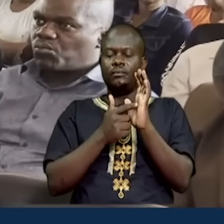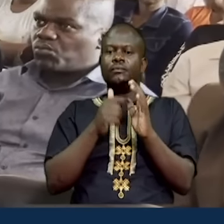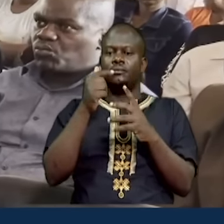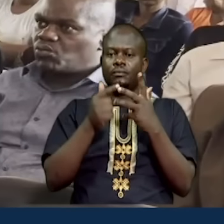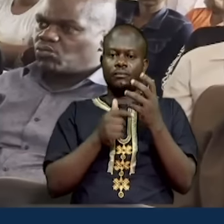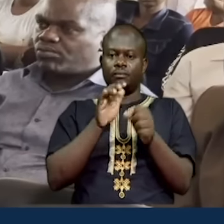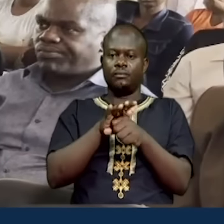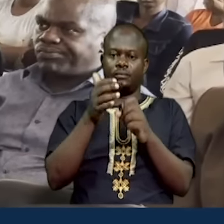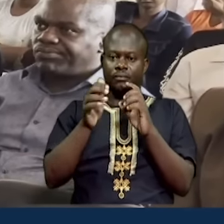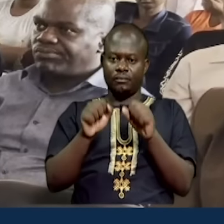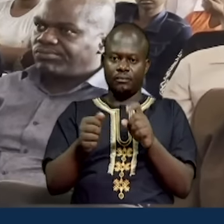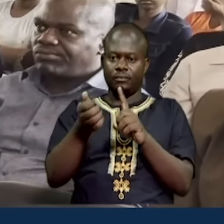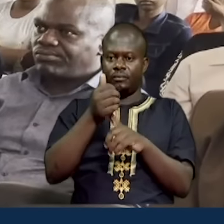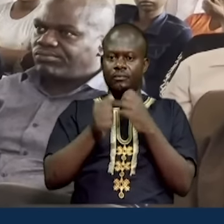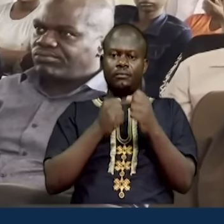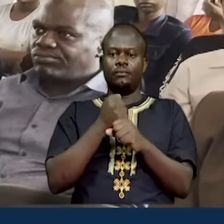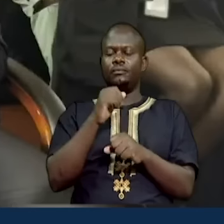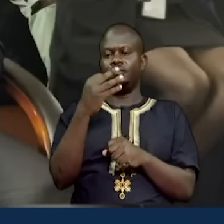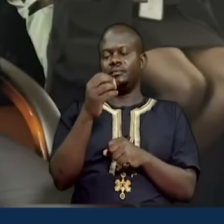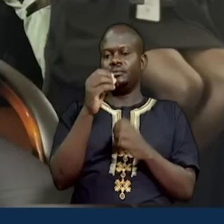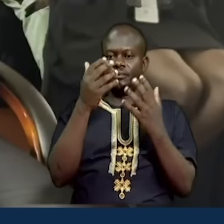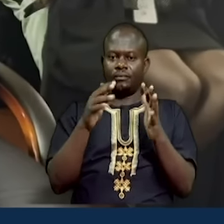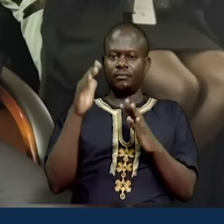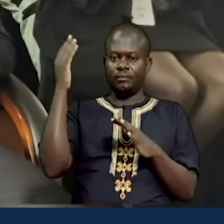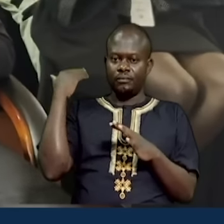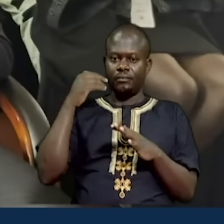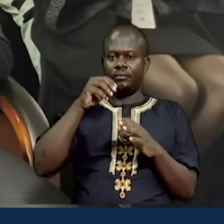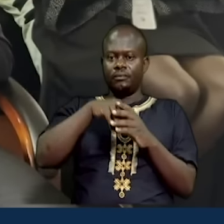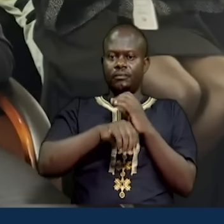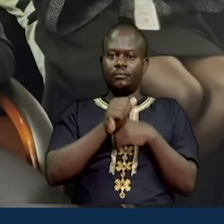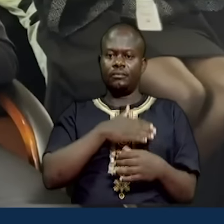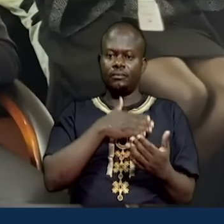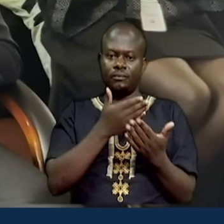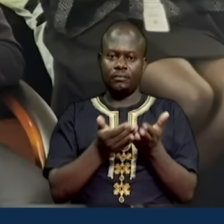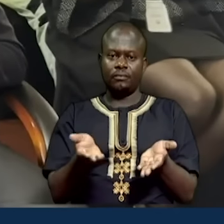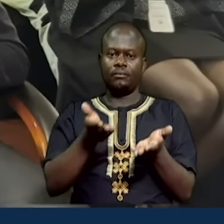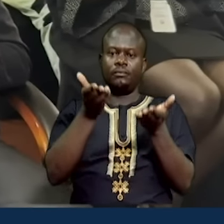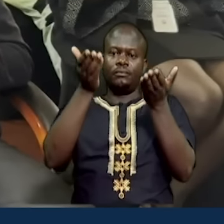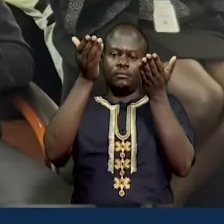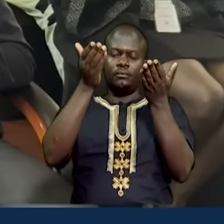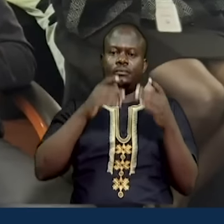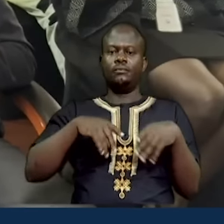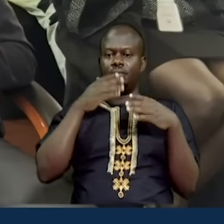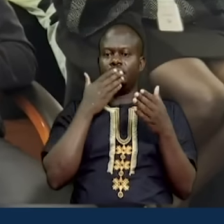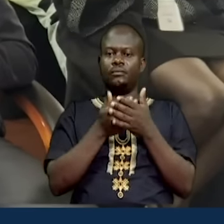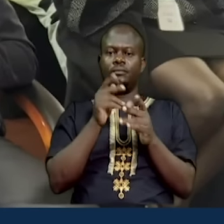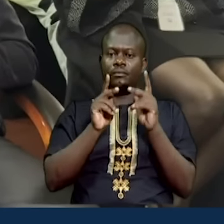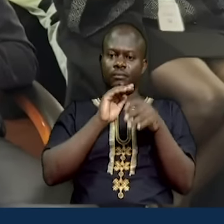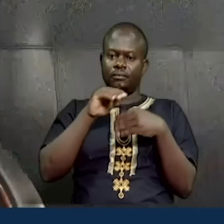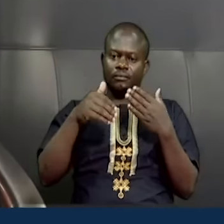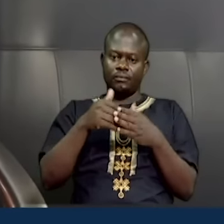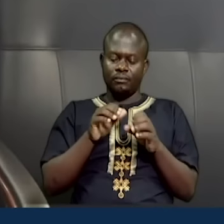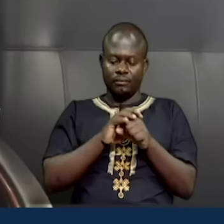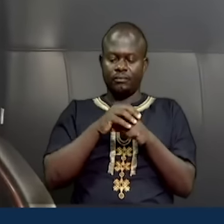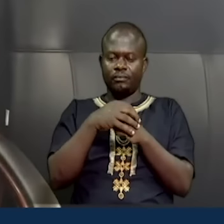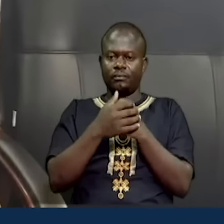byinshi rwagezeho muri iki gihe cy'imyaka 30 ishize birimo ibikorwa by'ubwitange mu kuzamura imibereho myiza y'abaturage, kwibumbira